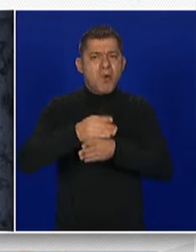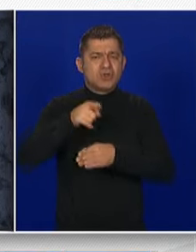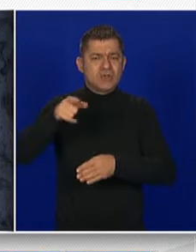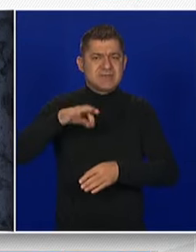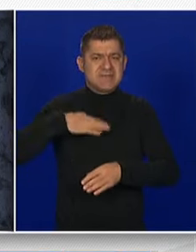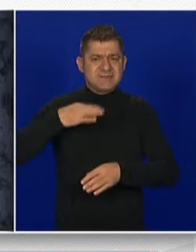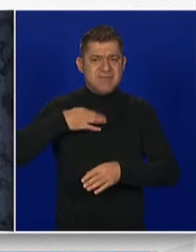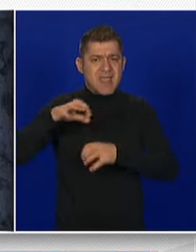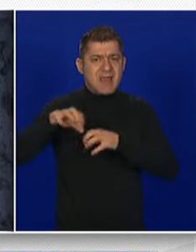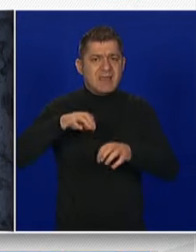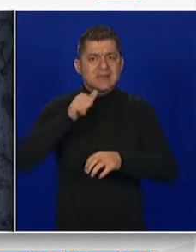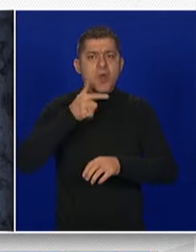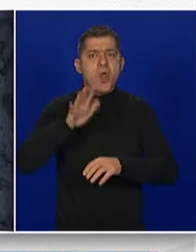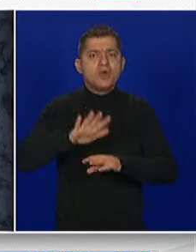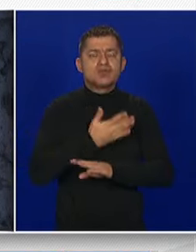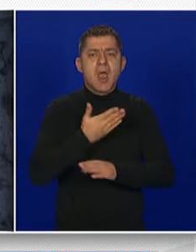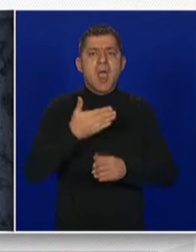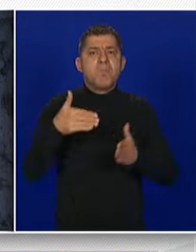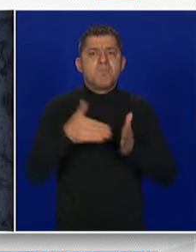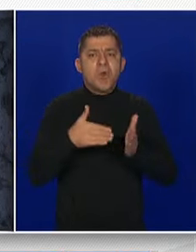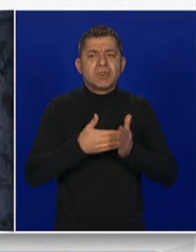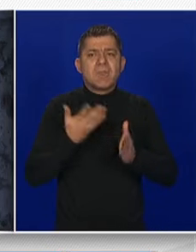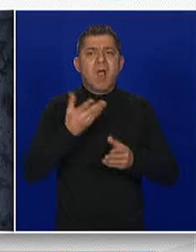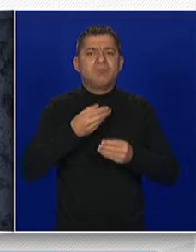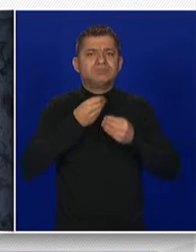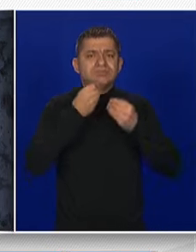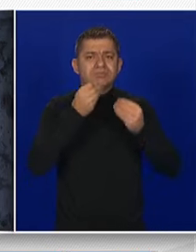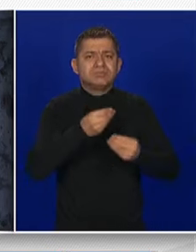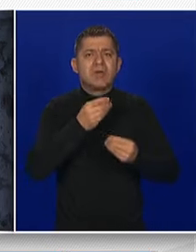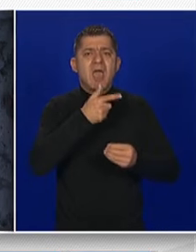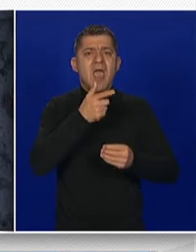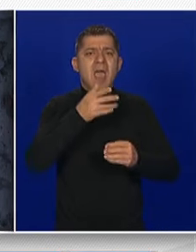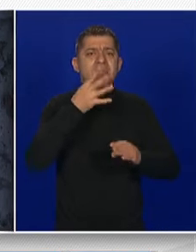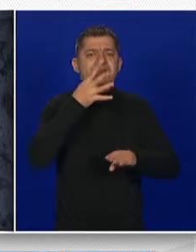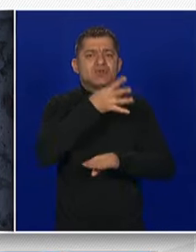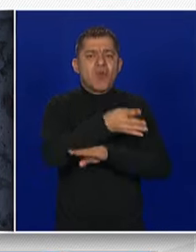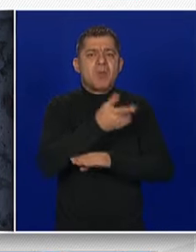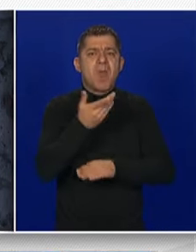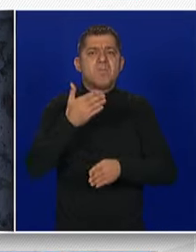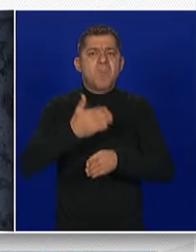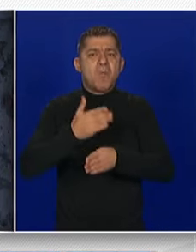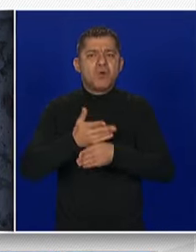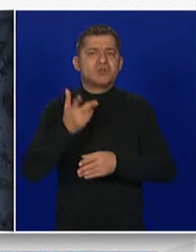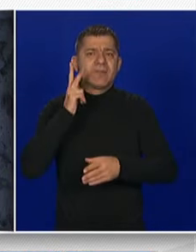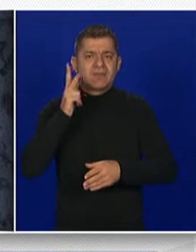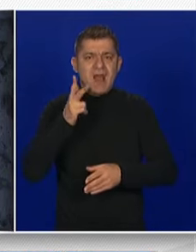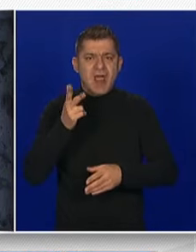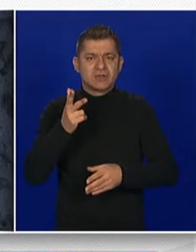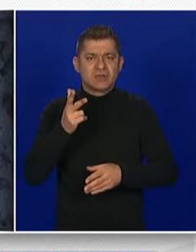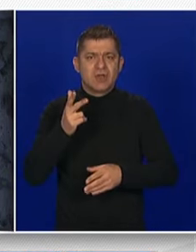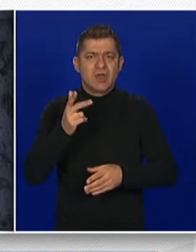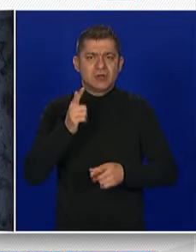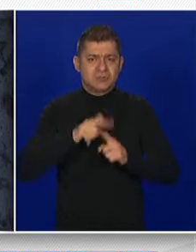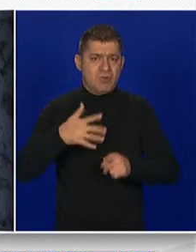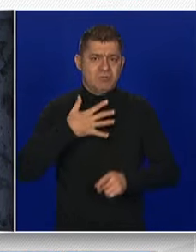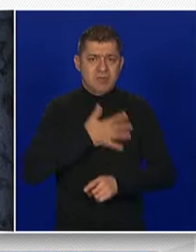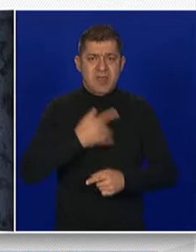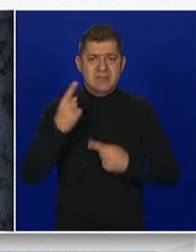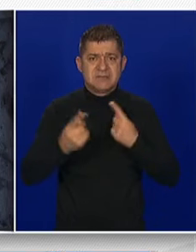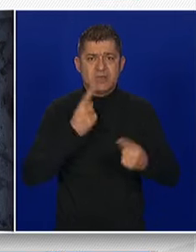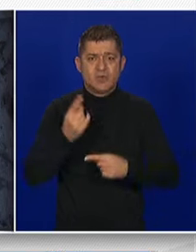koji osjete potrebu tijekom obavljanja svojih aktivnosti za psihološkom pomoći. Isto tako naglasio bih aktivnosti